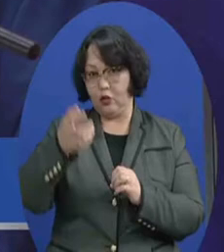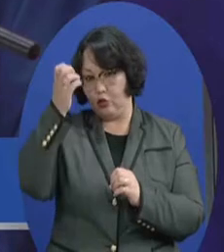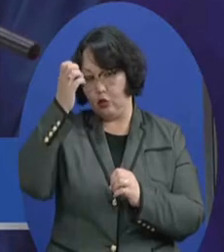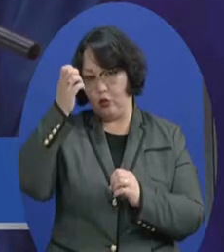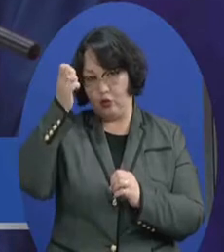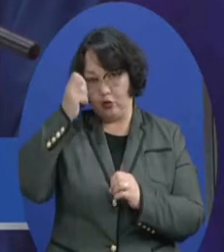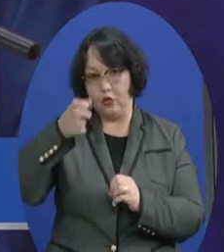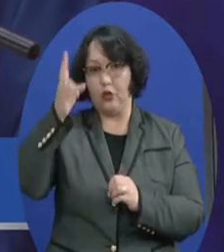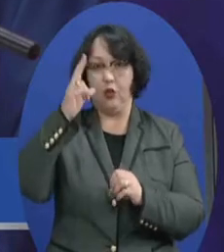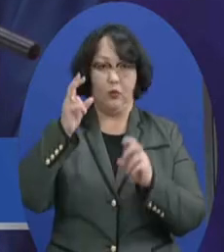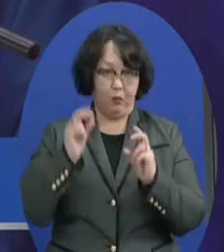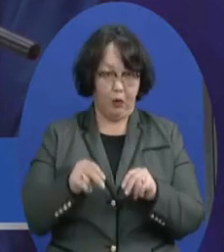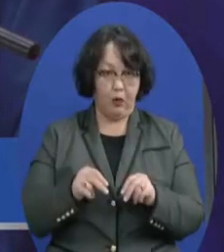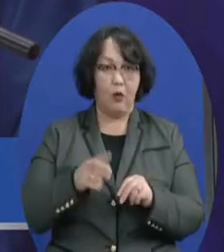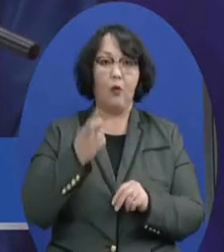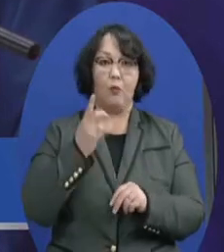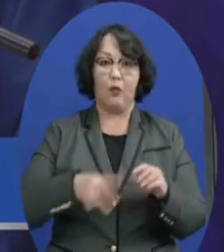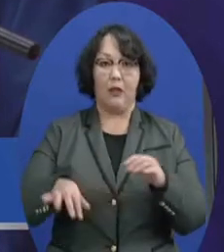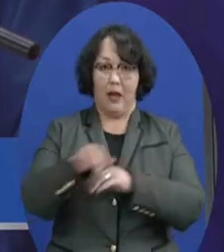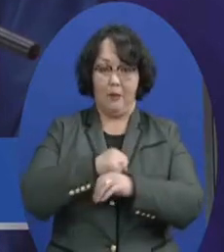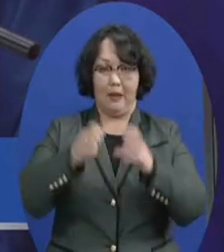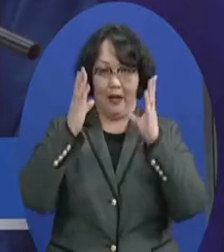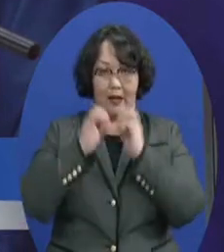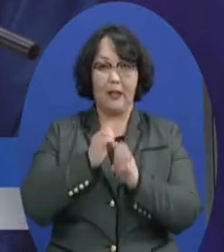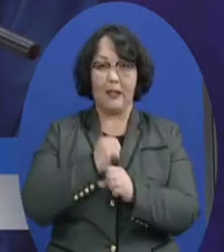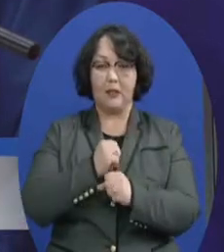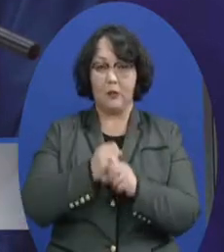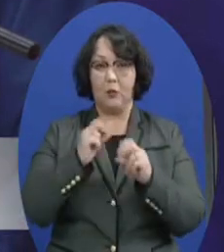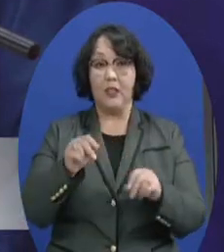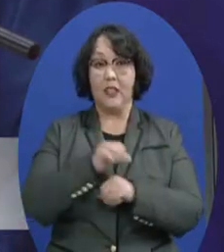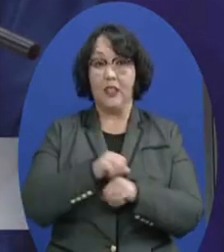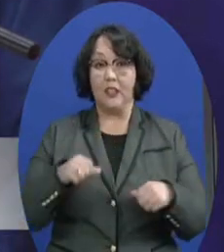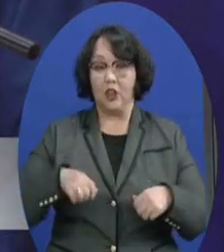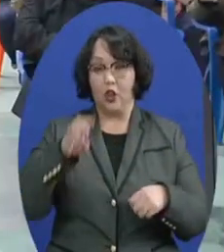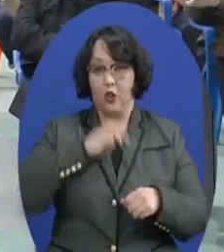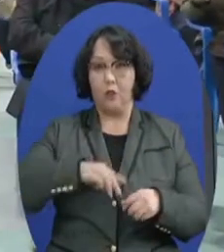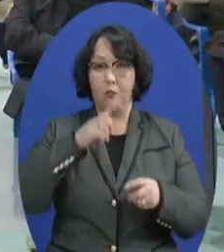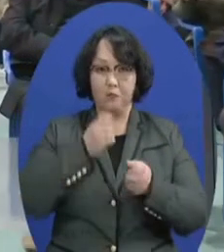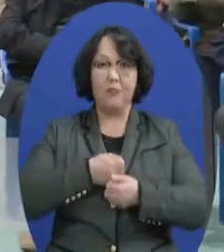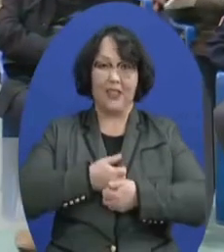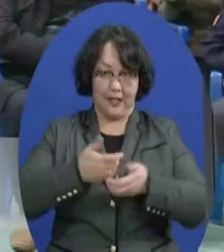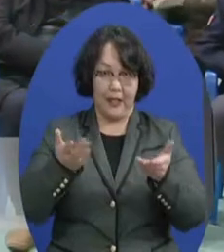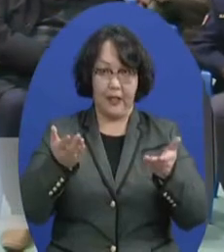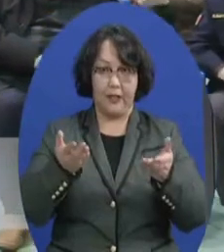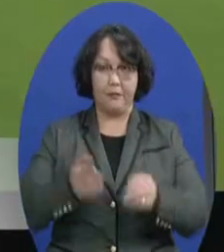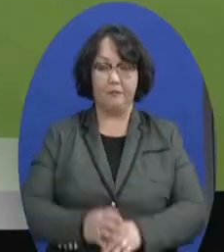тэргуун бол сонгогдвол би бас Булган аймагт анхаарал хандуулна гэдэг бас ард иргэдийнх нь уулсан дээр хэлээ.